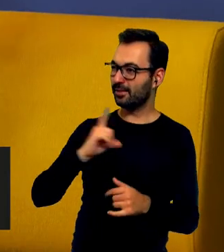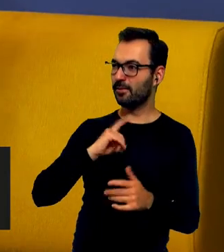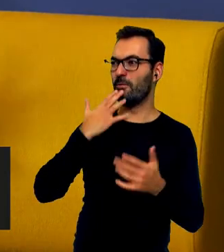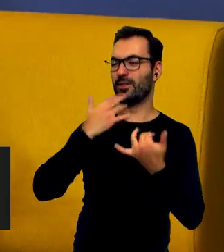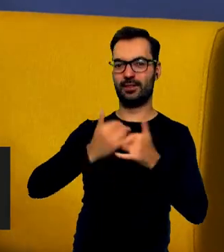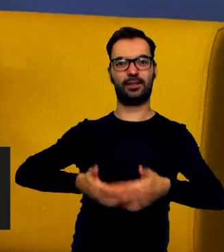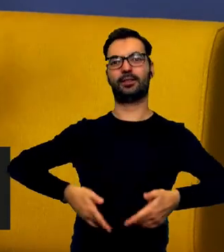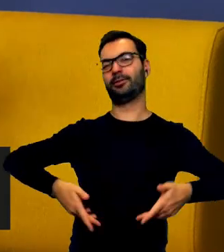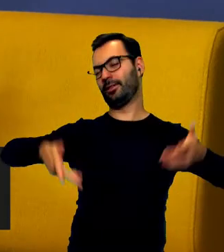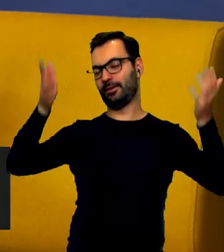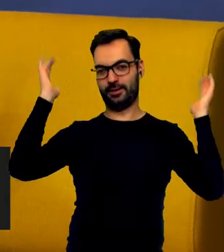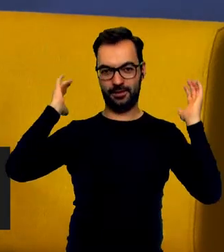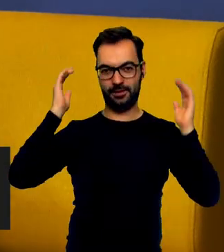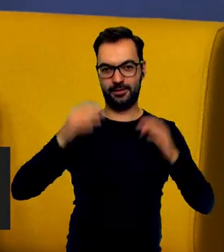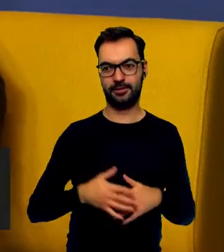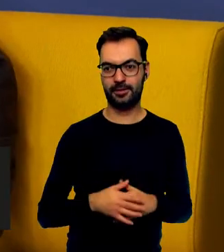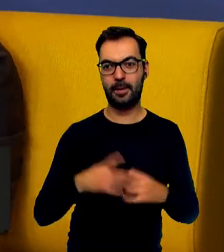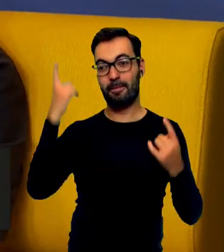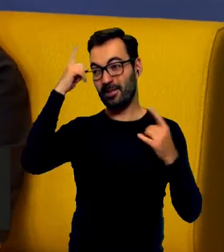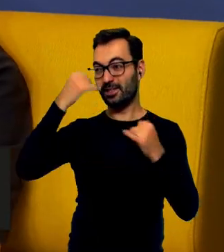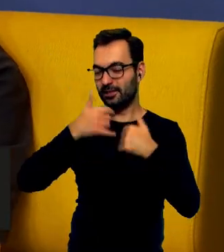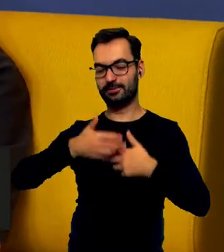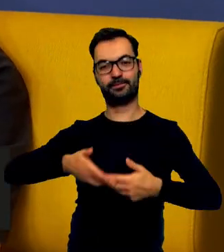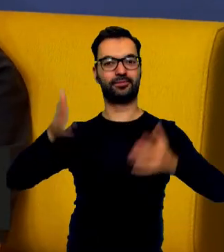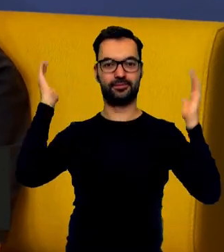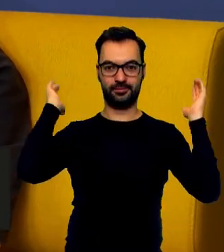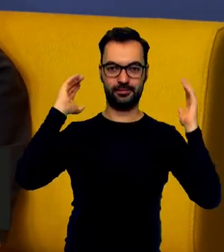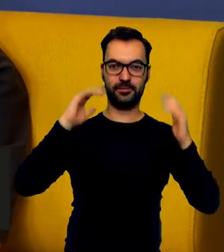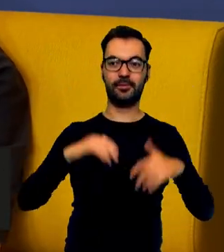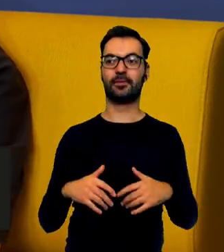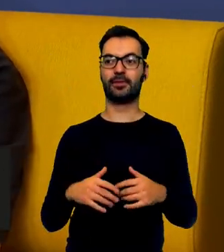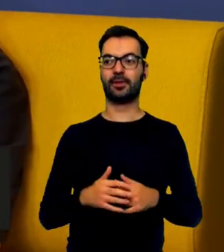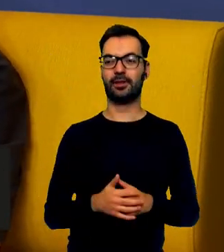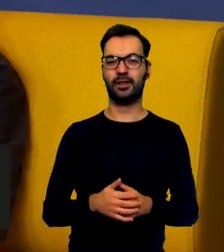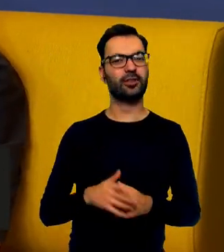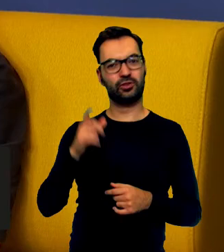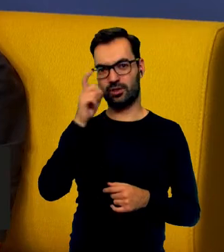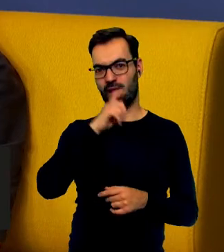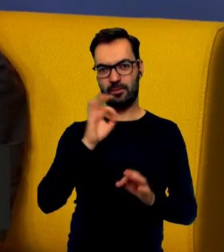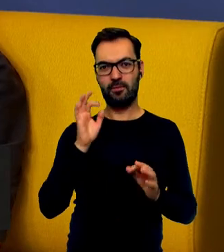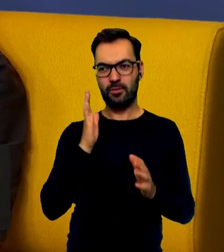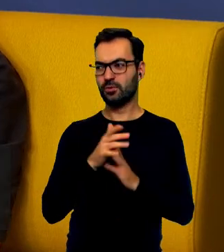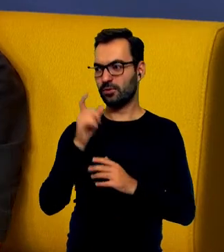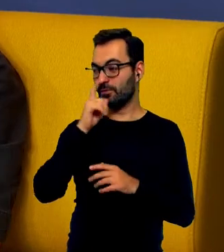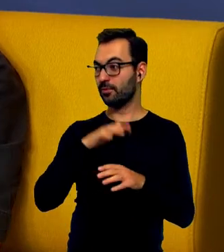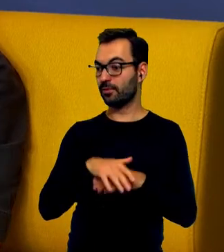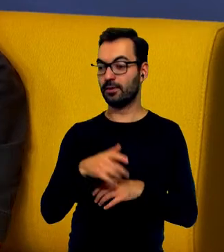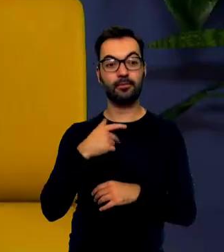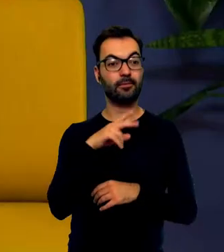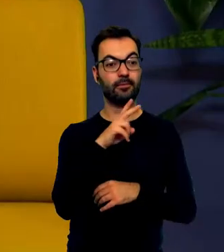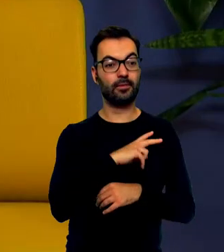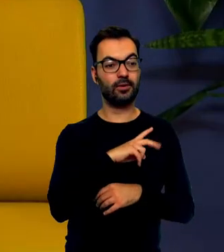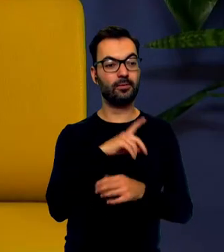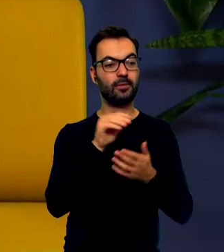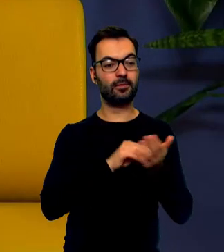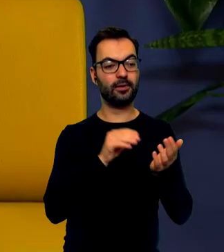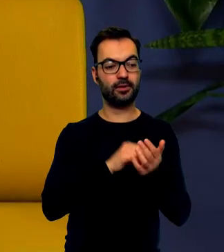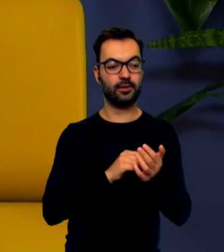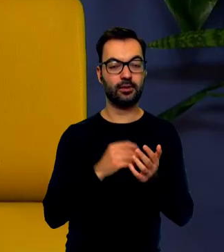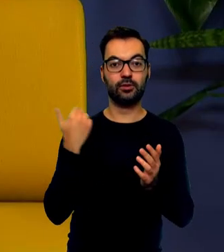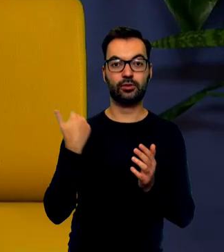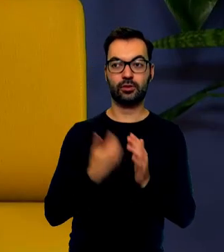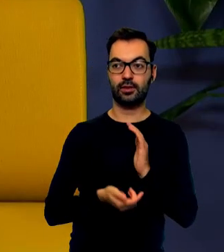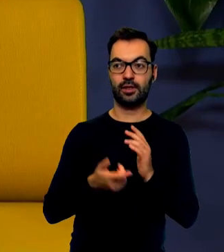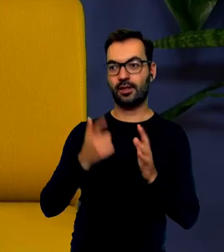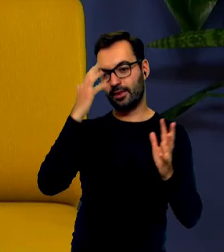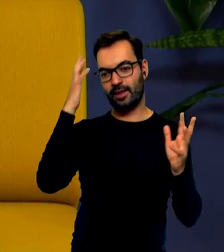inaczej, mówić inaczej i mieć inne poglądy w jakiejś sprawie. I to strasznie źle działa po prostu. Bardzo mi się podoba to, co piszesz, że bardzo szkoda,